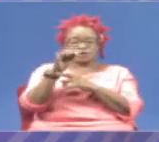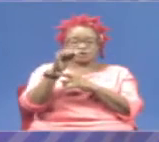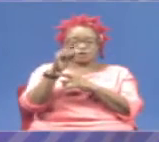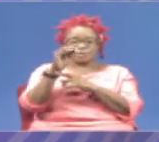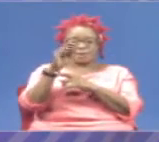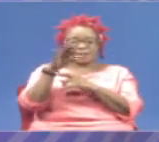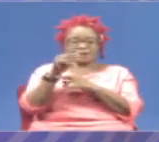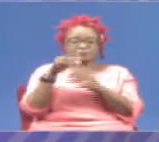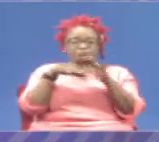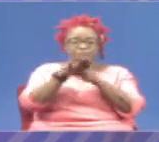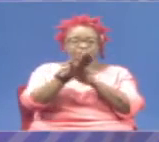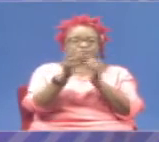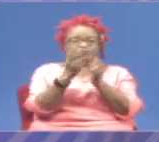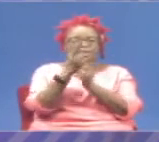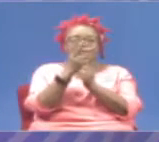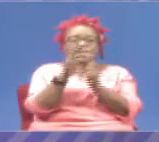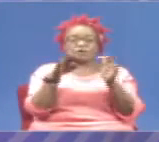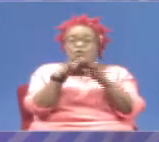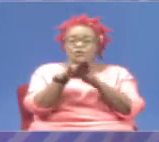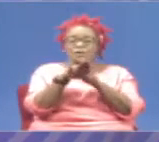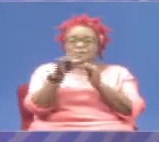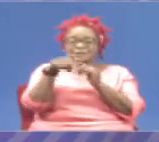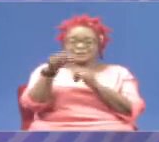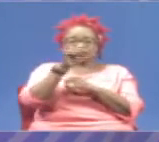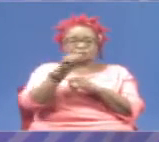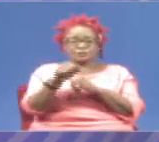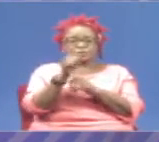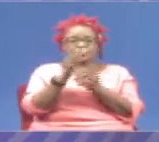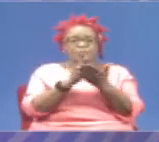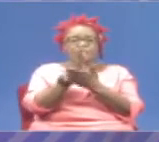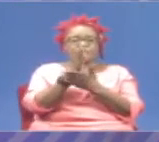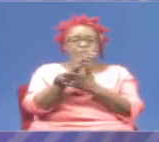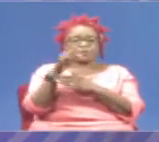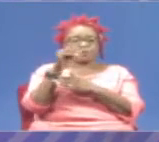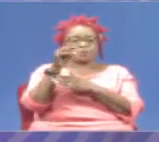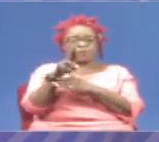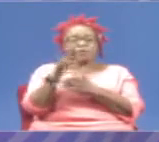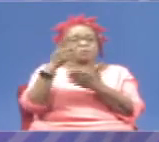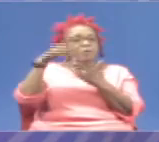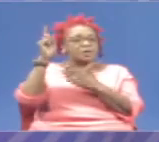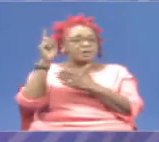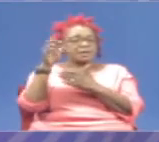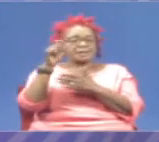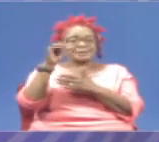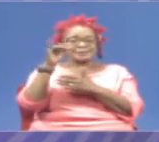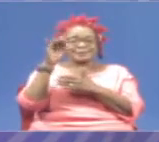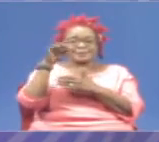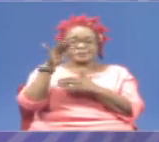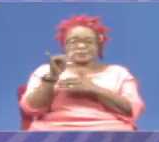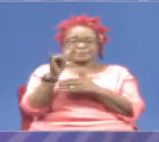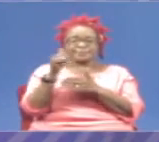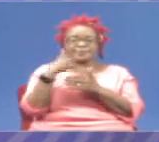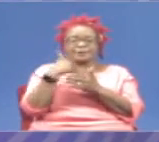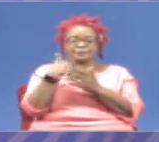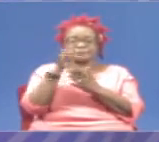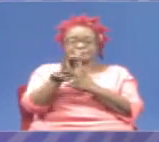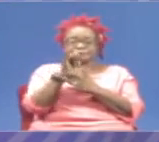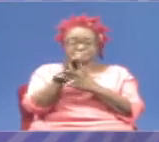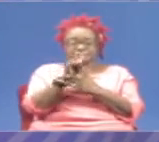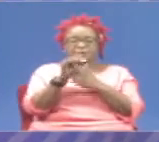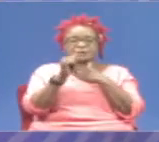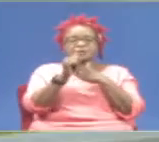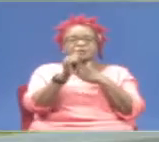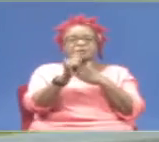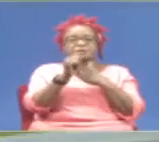la 12 katika msimu wa kupatia Gor Mahia ushindi. Sydney Ocheng ndiye alipatia Kogalo uongozi kabla ya